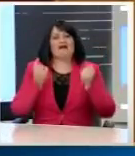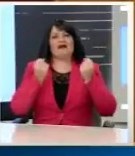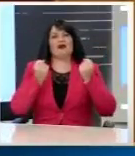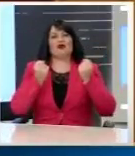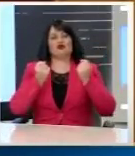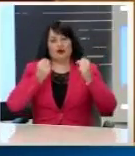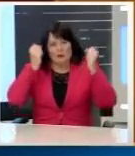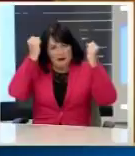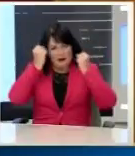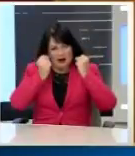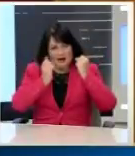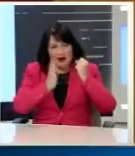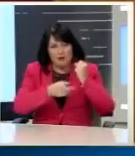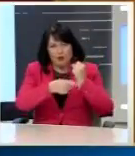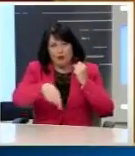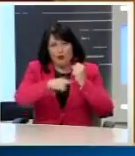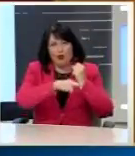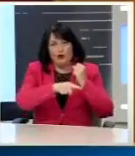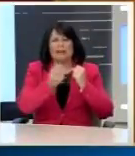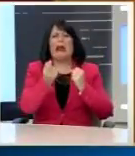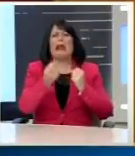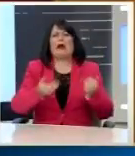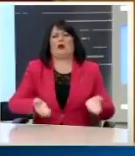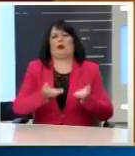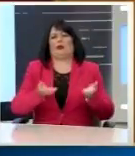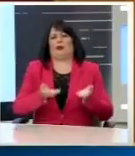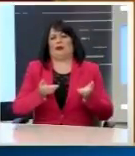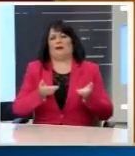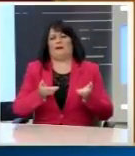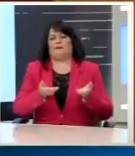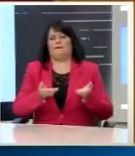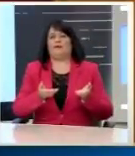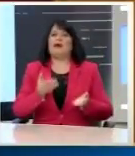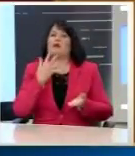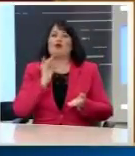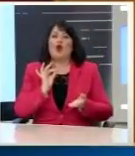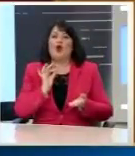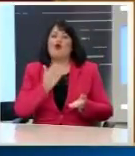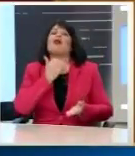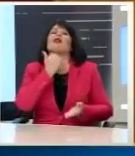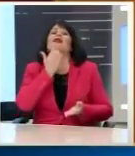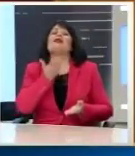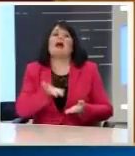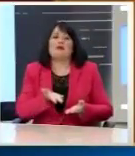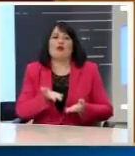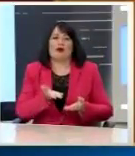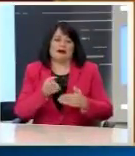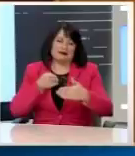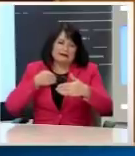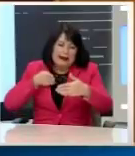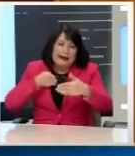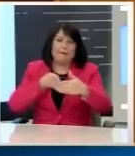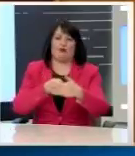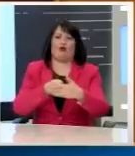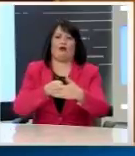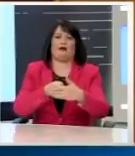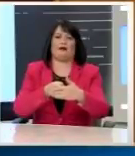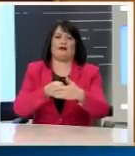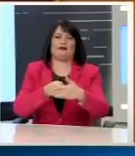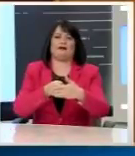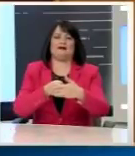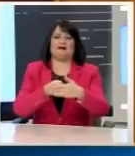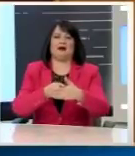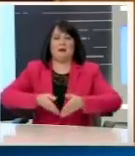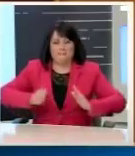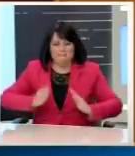ζημιά που μπορείτε να κάνετε πια είναι πολύ μικρή. Γιατί δεν μπορείτε να εμποδίσετε την